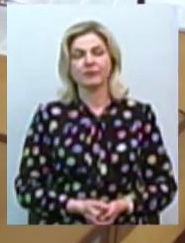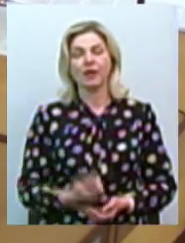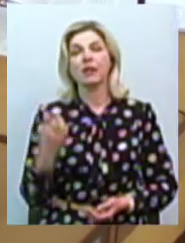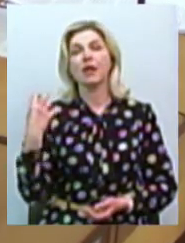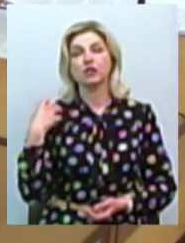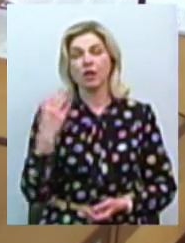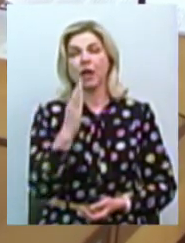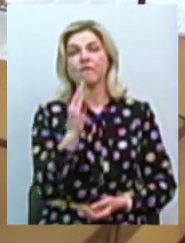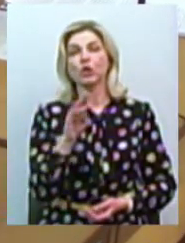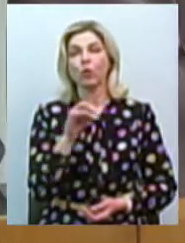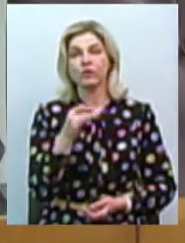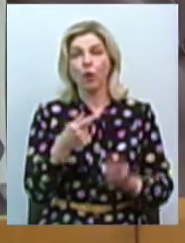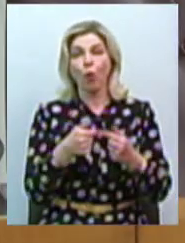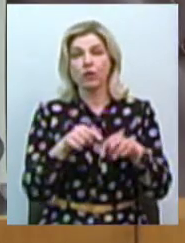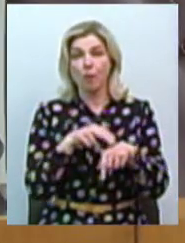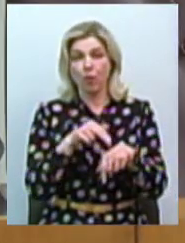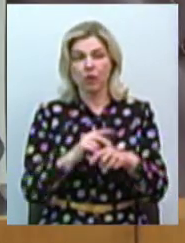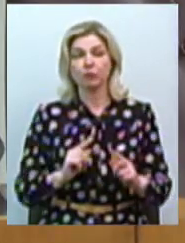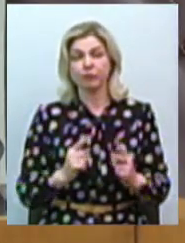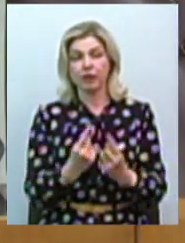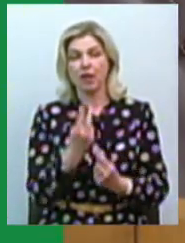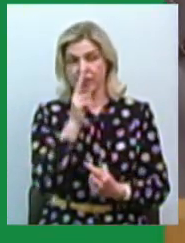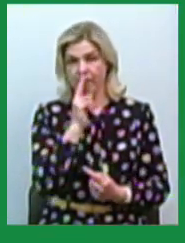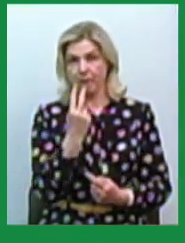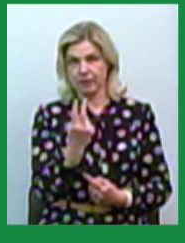Начальника Вітовського відділу поліції арештували на 2 місяці.